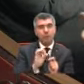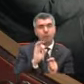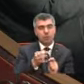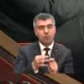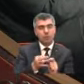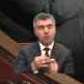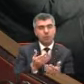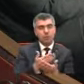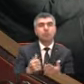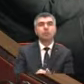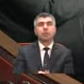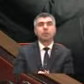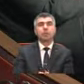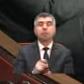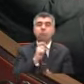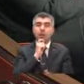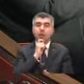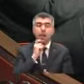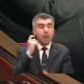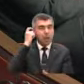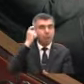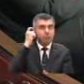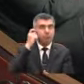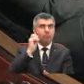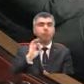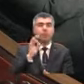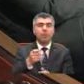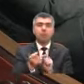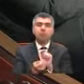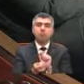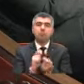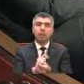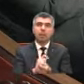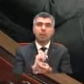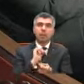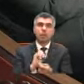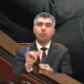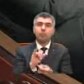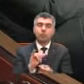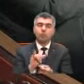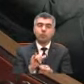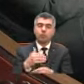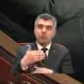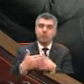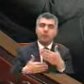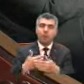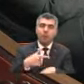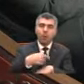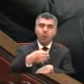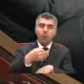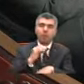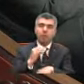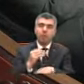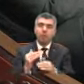القضايا، ولكن يبقى التفكير موجود لتغيير هذه الأمور، ما هي المسطرة وكيف سيتم ذلك وفقا